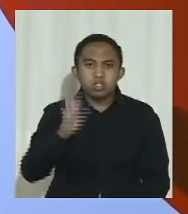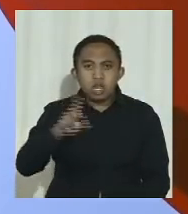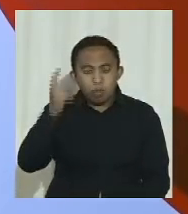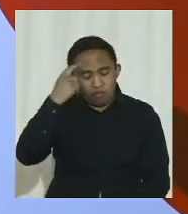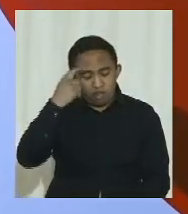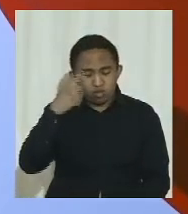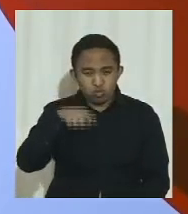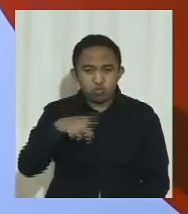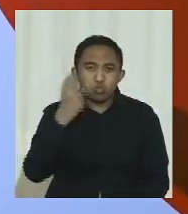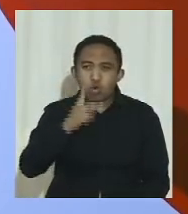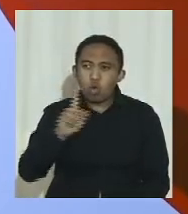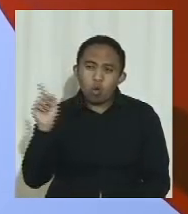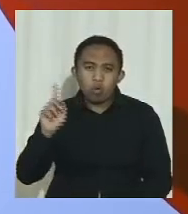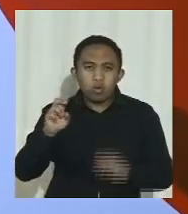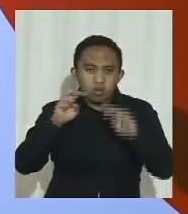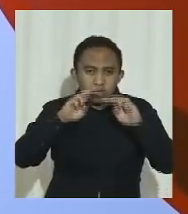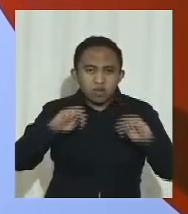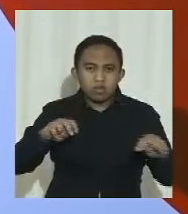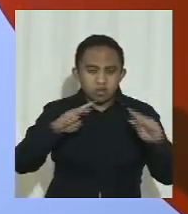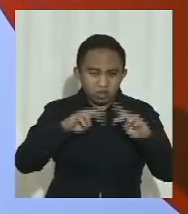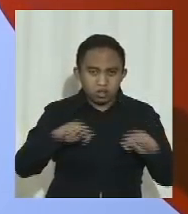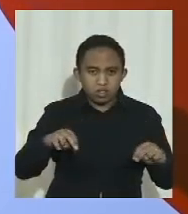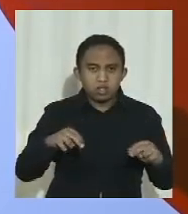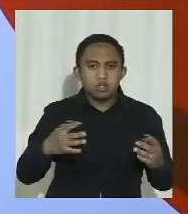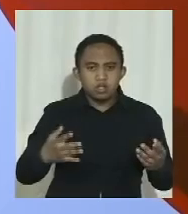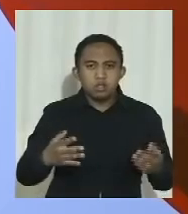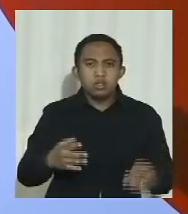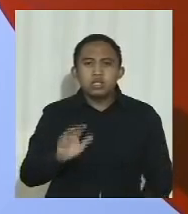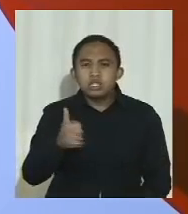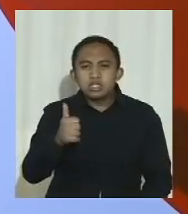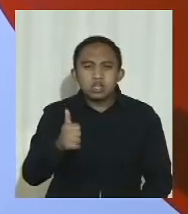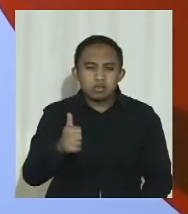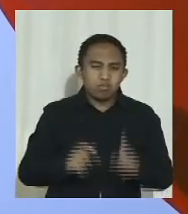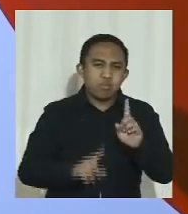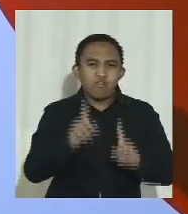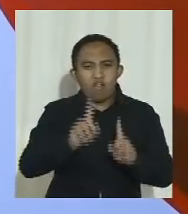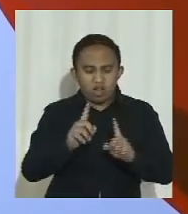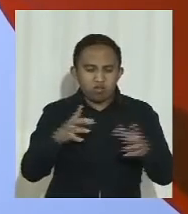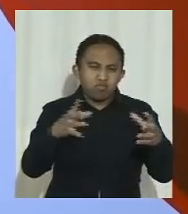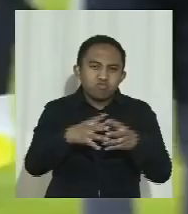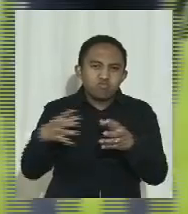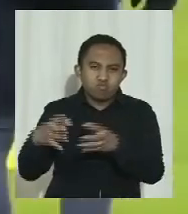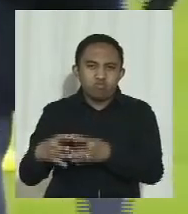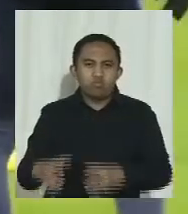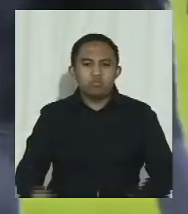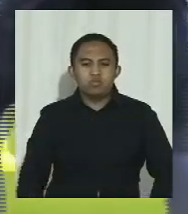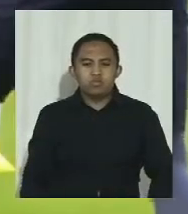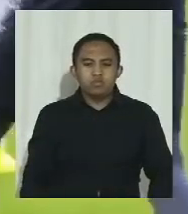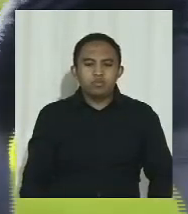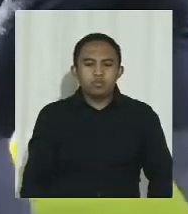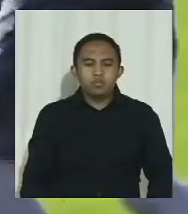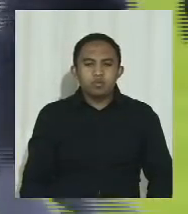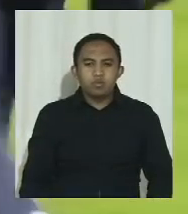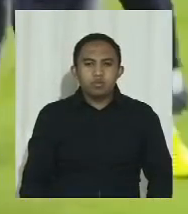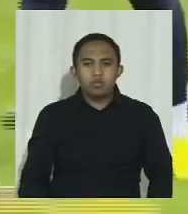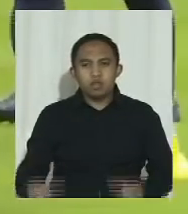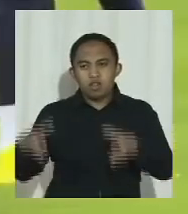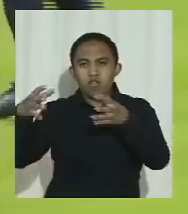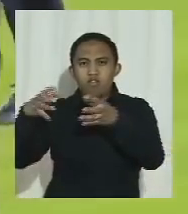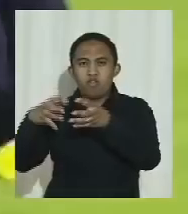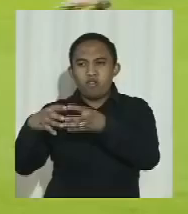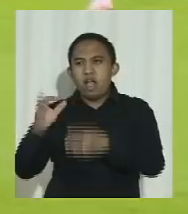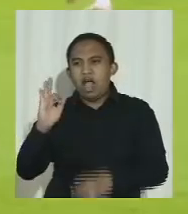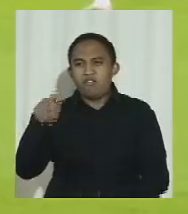anatin'ity fanadidiny kanto Renevarson ity ary ireo ekipa iray vondrona amin'izany. Ny vondrona efa no sokatriny